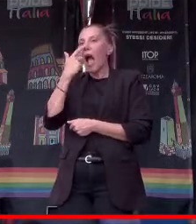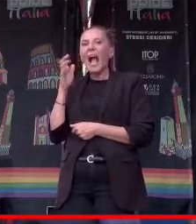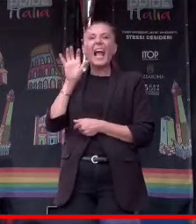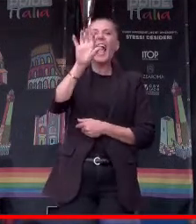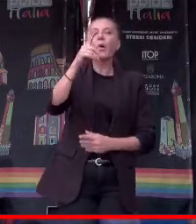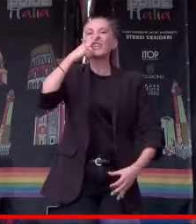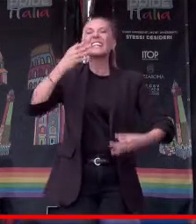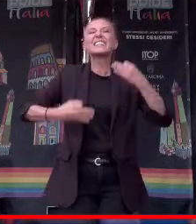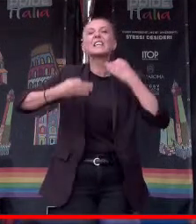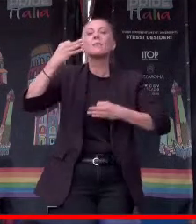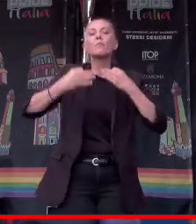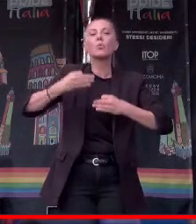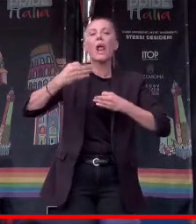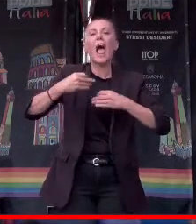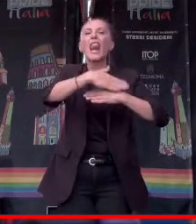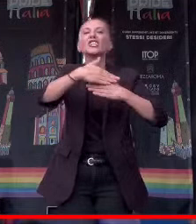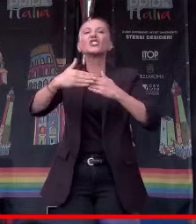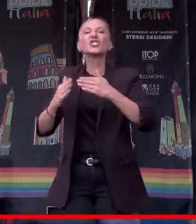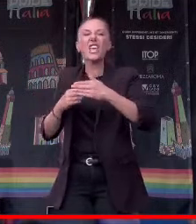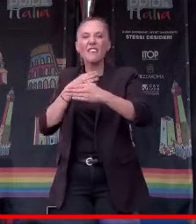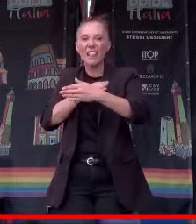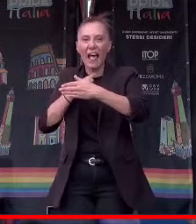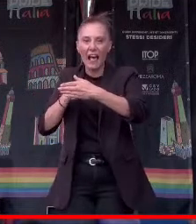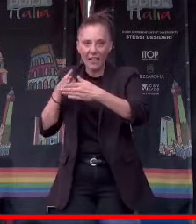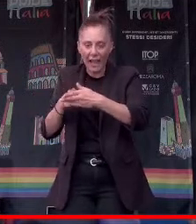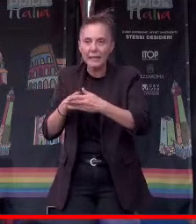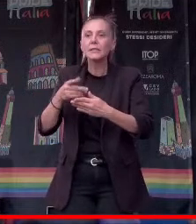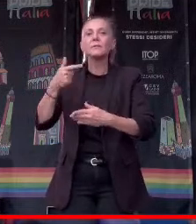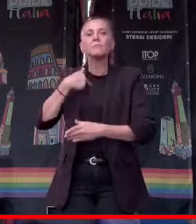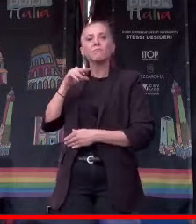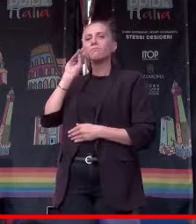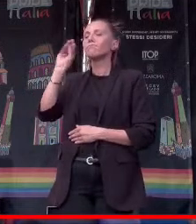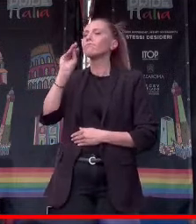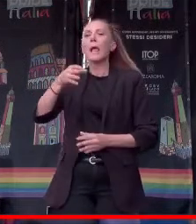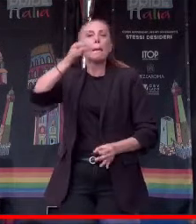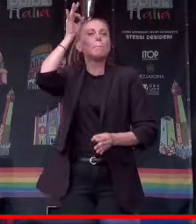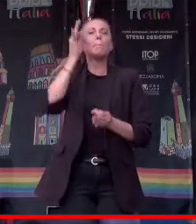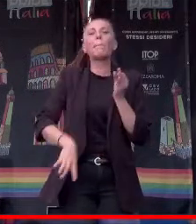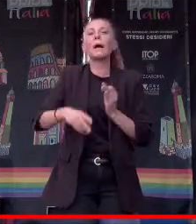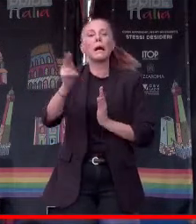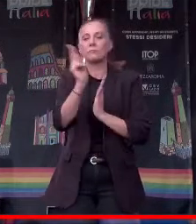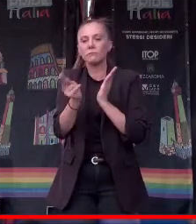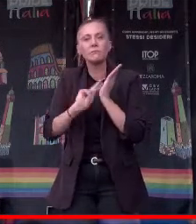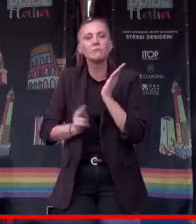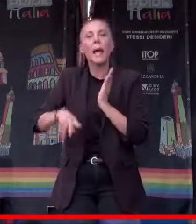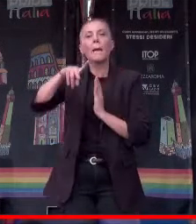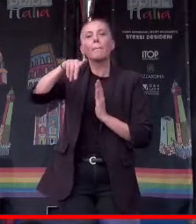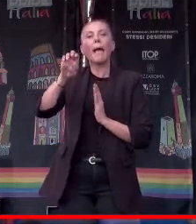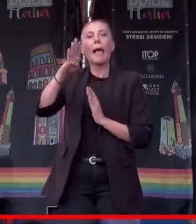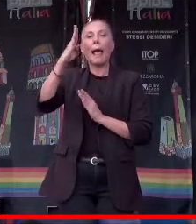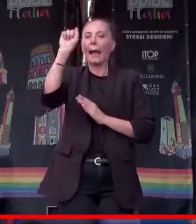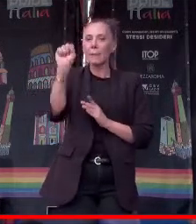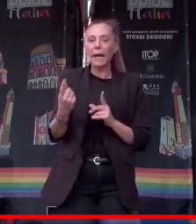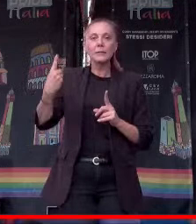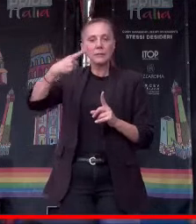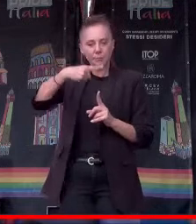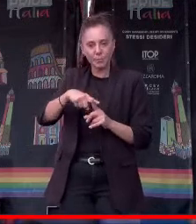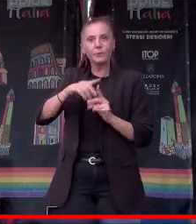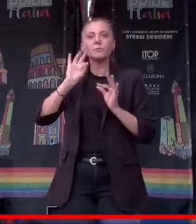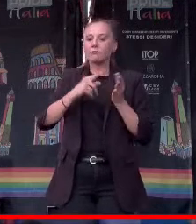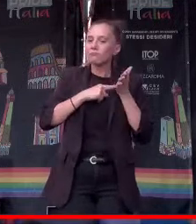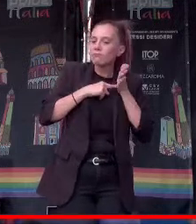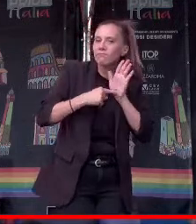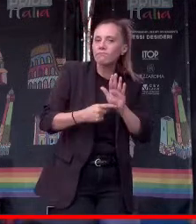al Tribunale di Civitavecchia in cui chiedevamo l'immediata redazione del PEBA e in più, per dare anche un